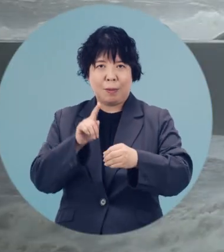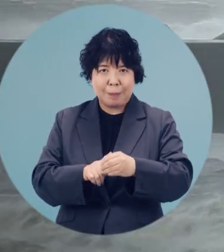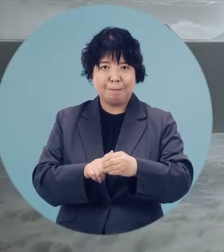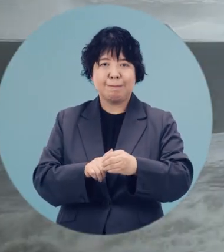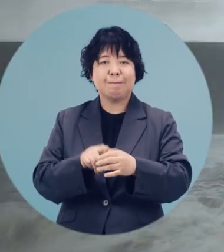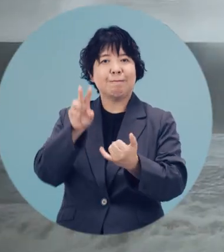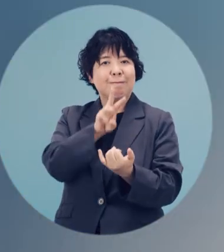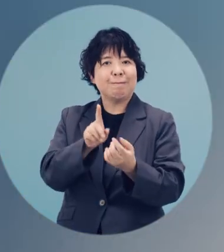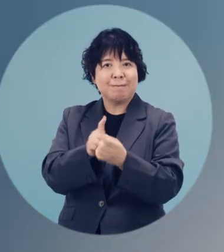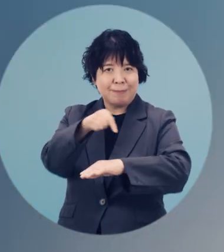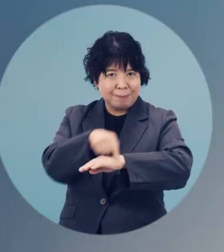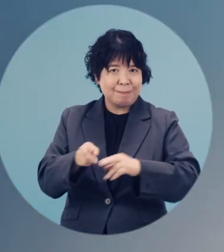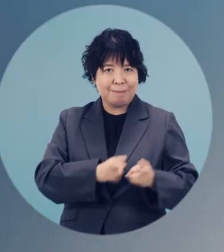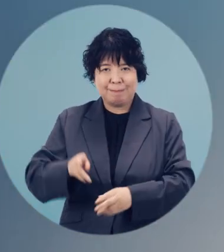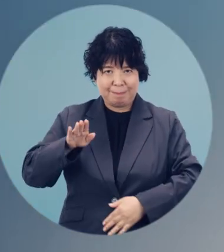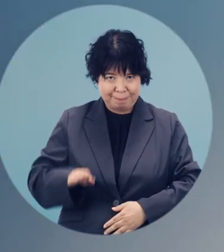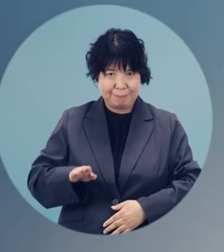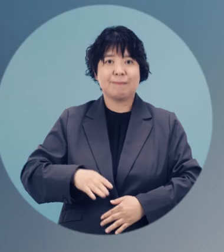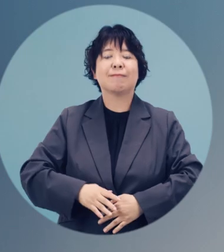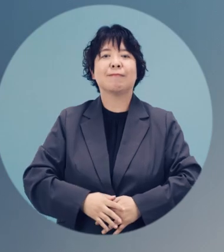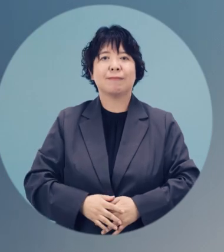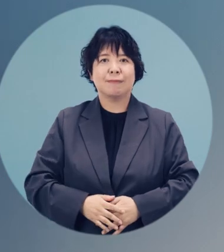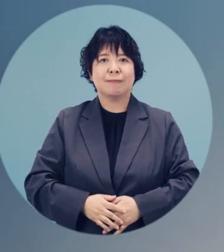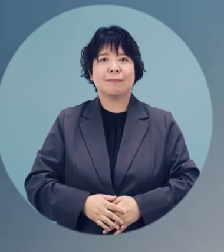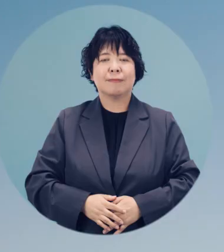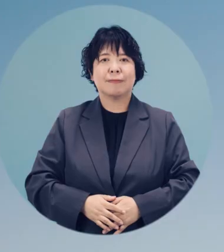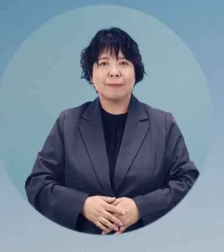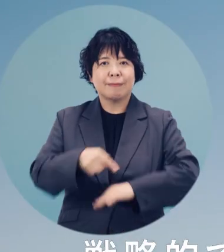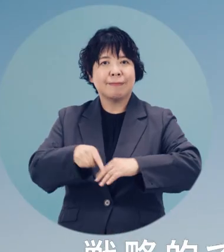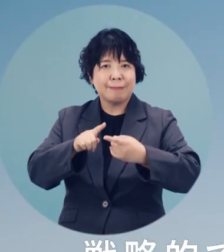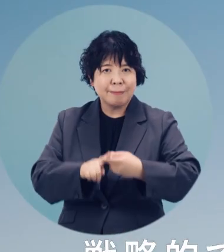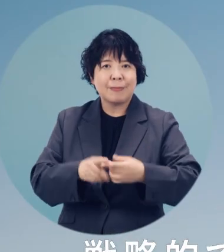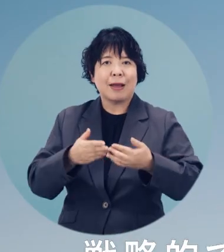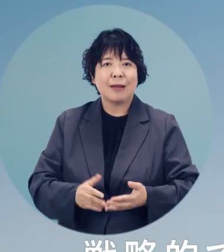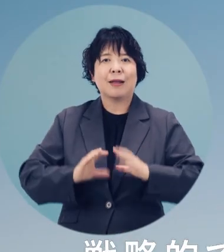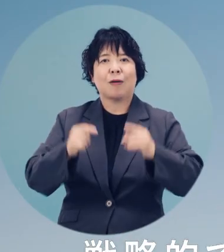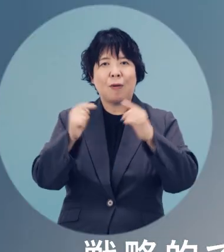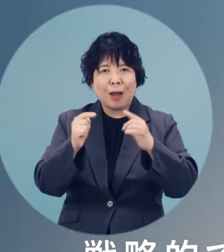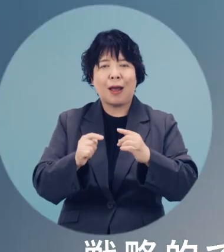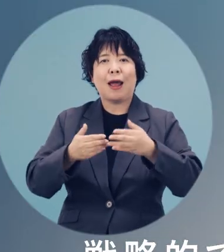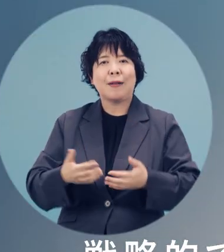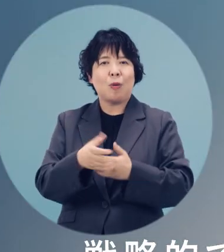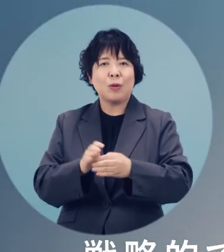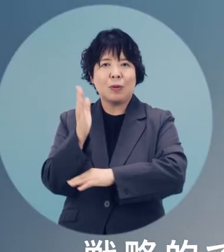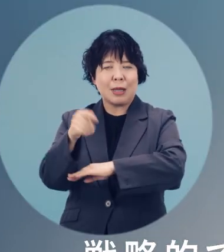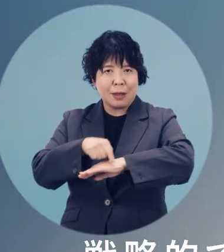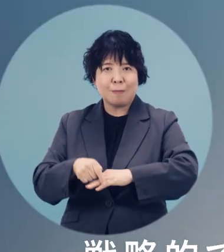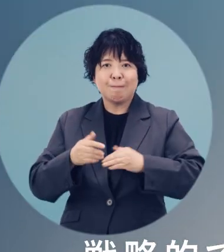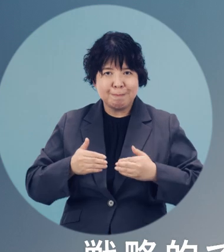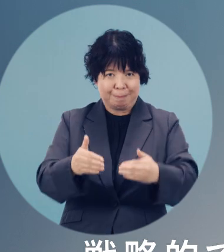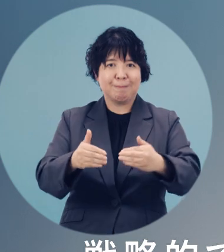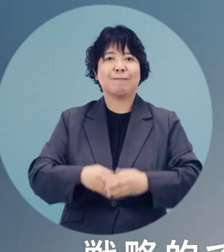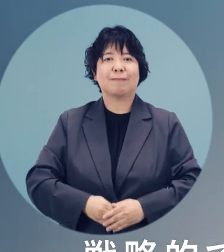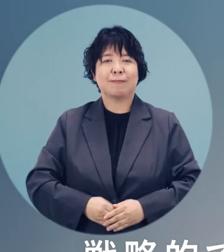国土を守るために新しい災害対策を準備しています。戦略的で安定した外交安全保障政